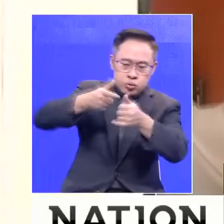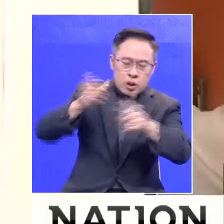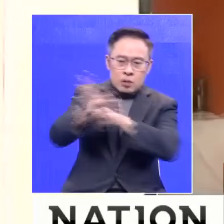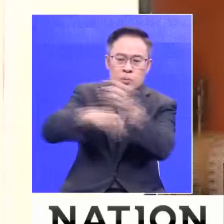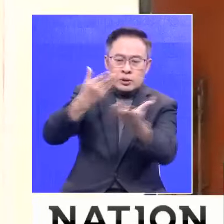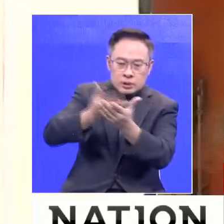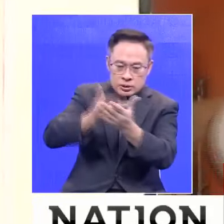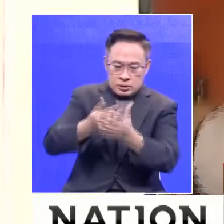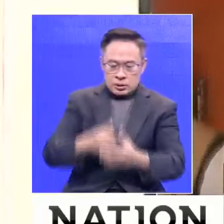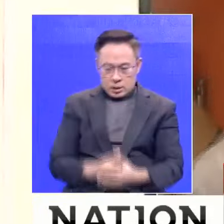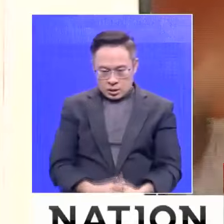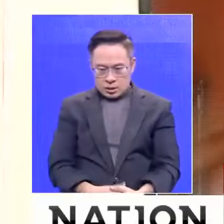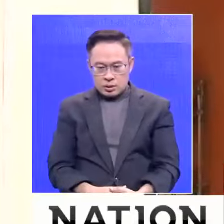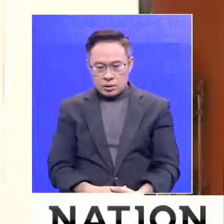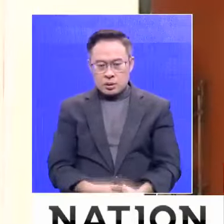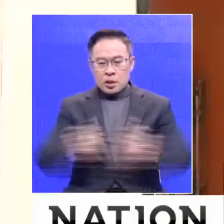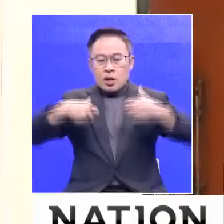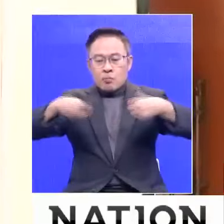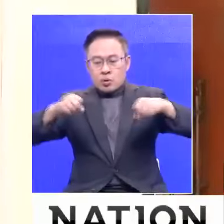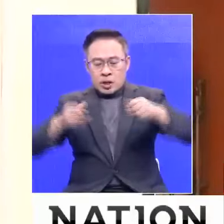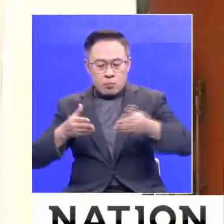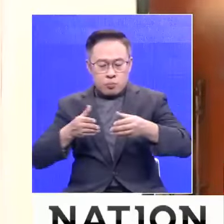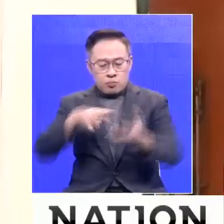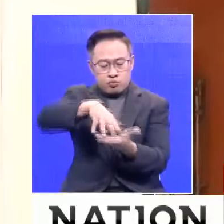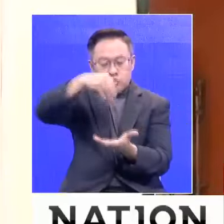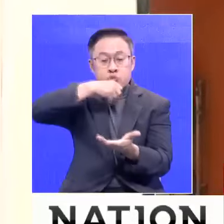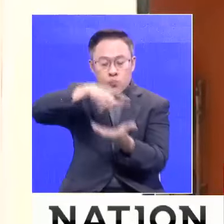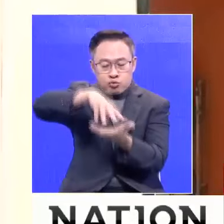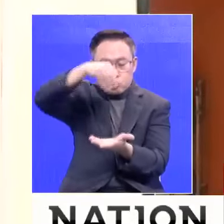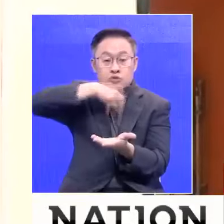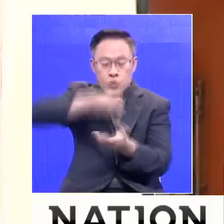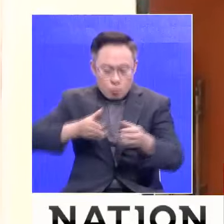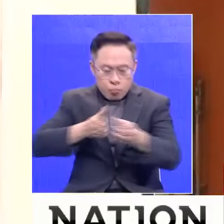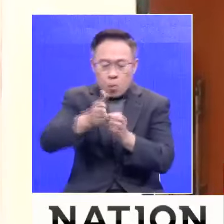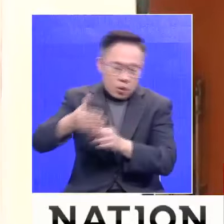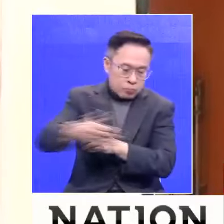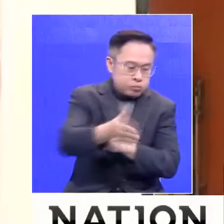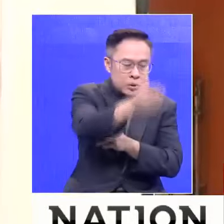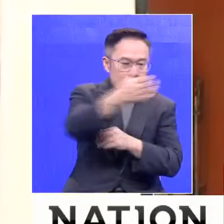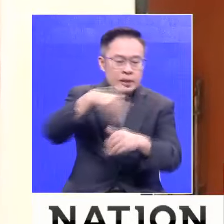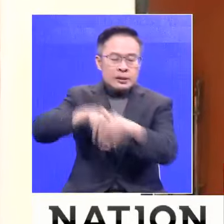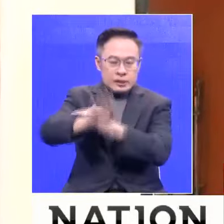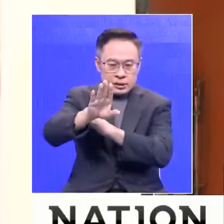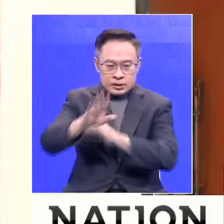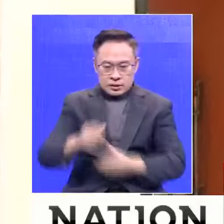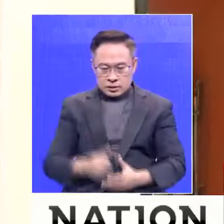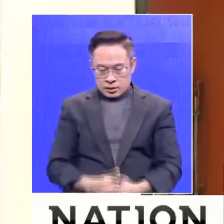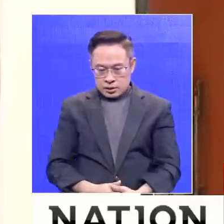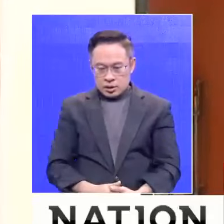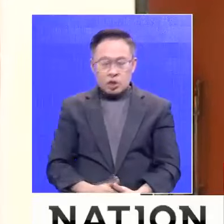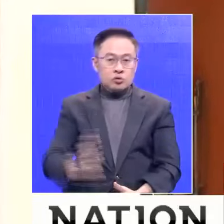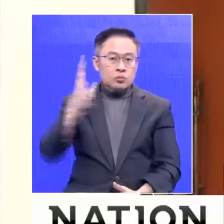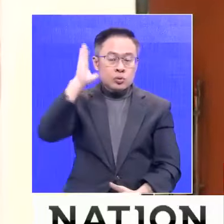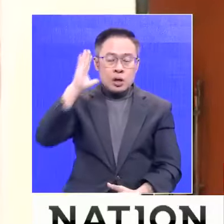รแต่เขาก็พูดว่าเป็นมอเตอร์ไซค์เลี้ยวไปผู้ชายสองคนเงี้ย ก็คนผู้ชายที่พูดแต่หันไปวิ่งตามมาแล้ว ใช่เขาก็เดินเลิกลักมาเ